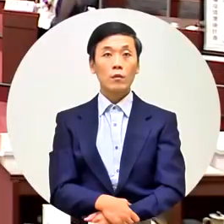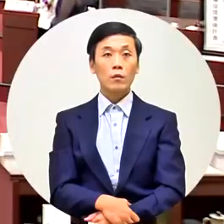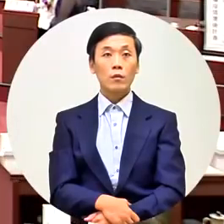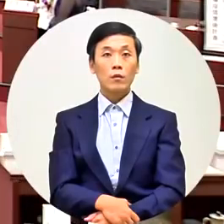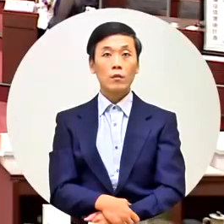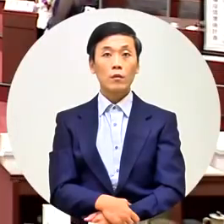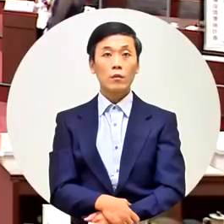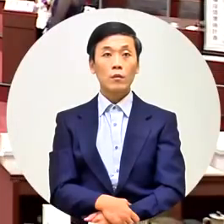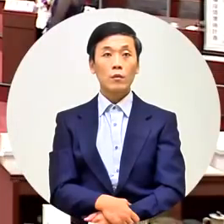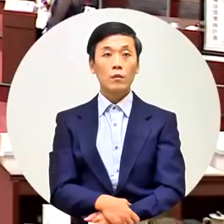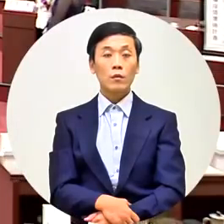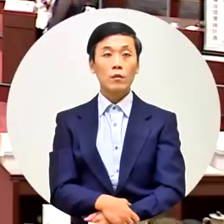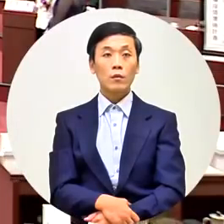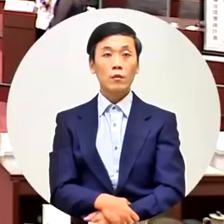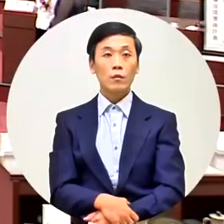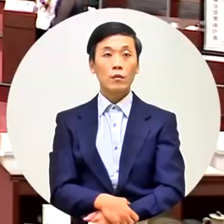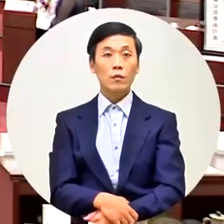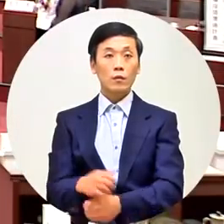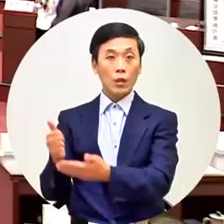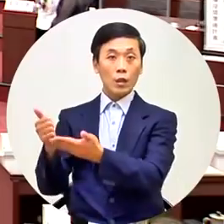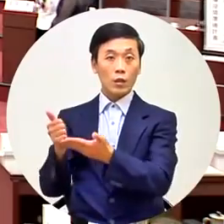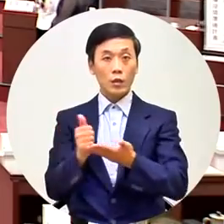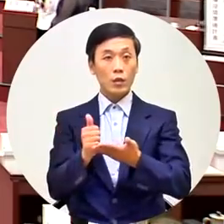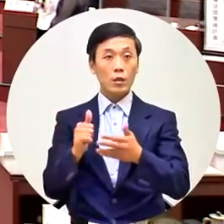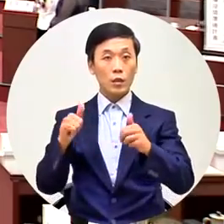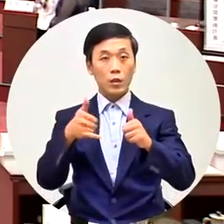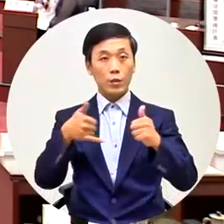请陈善慧议员领取选票。